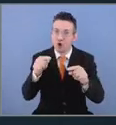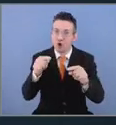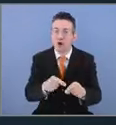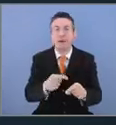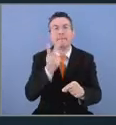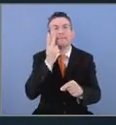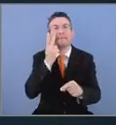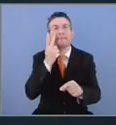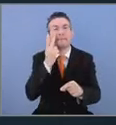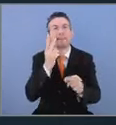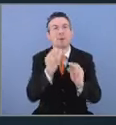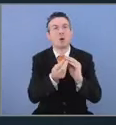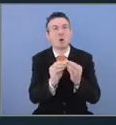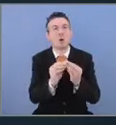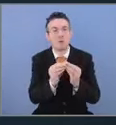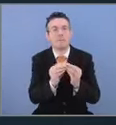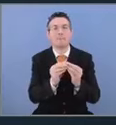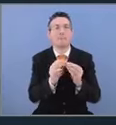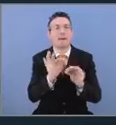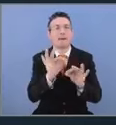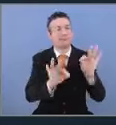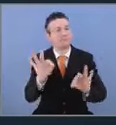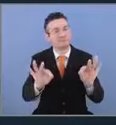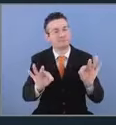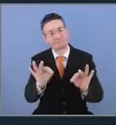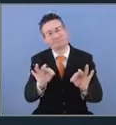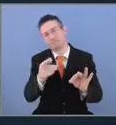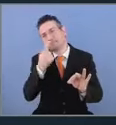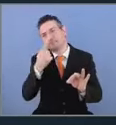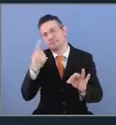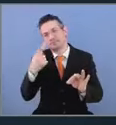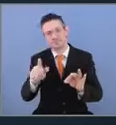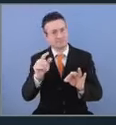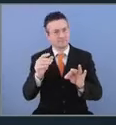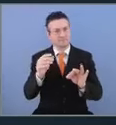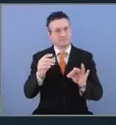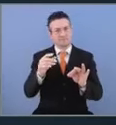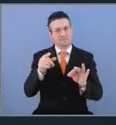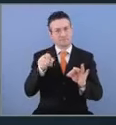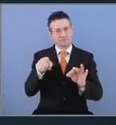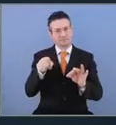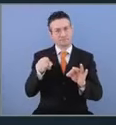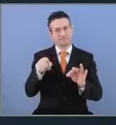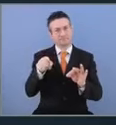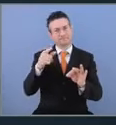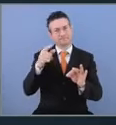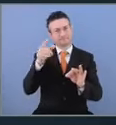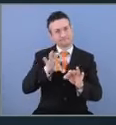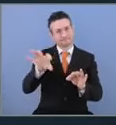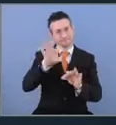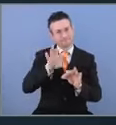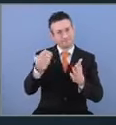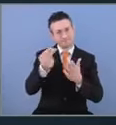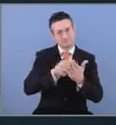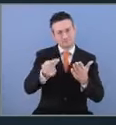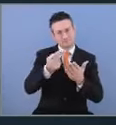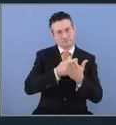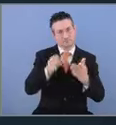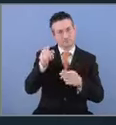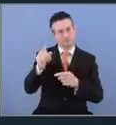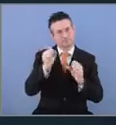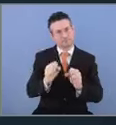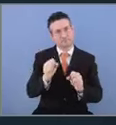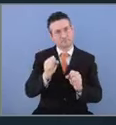in particolare un progetto regionale, come l'essere o meno presenti